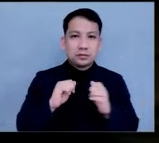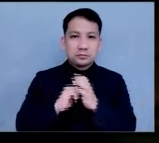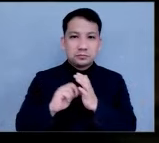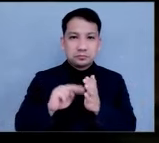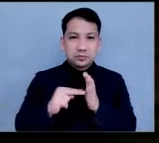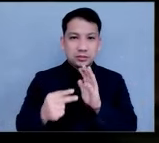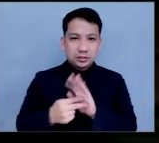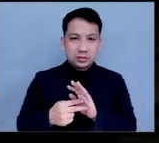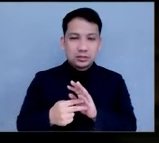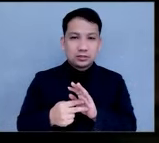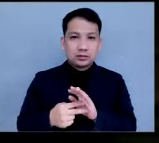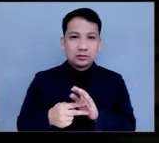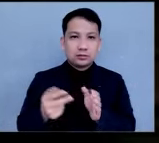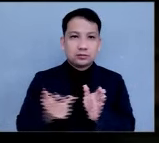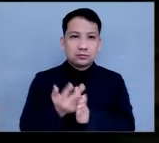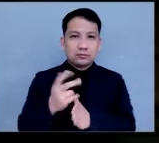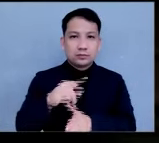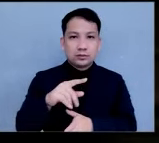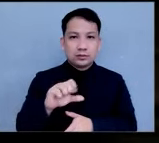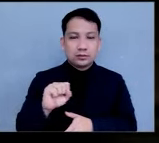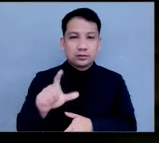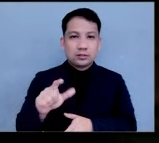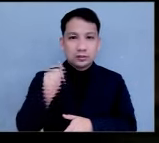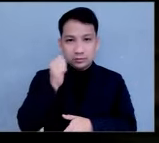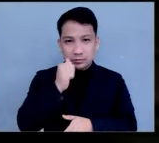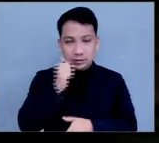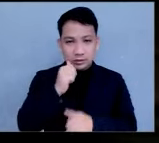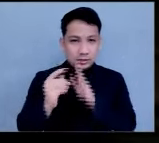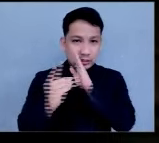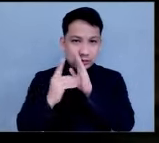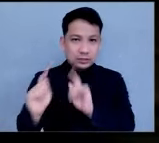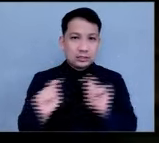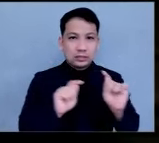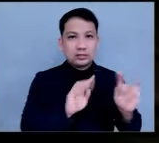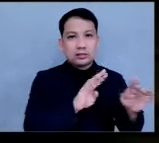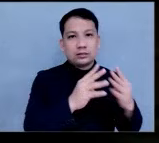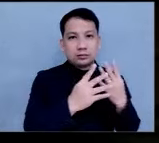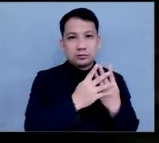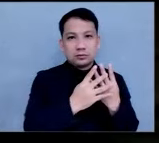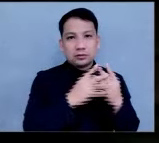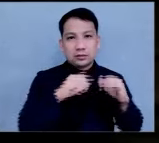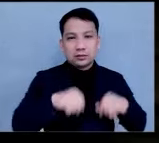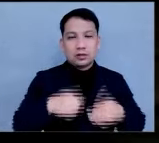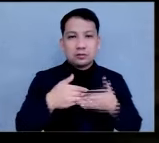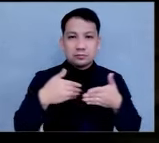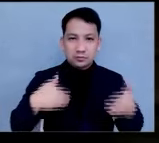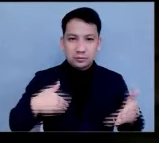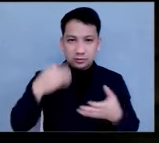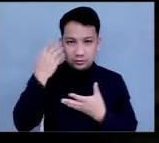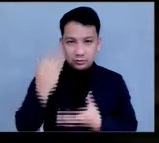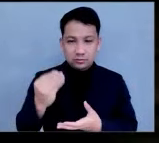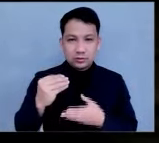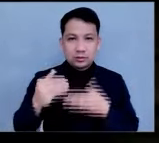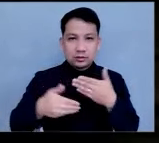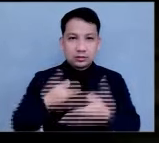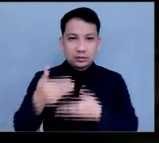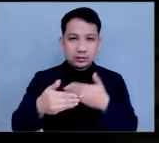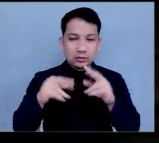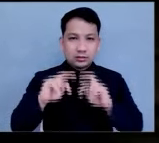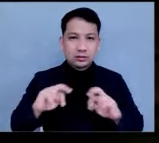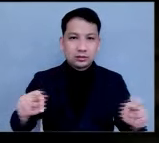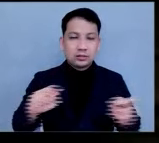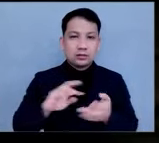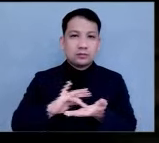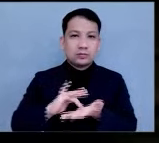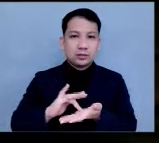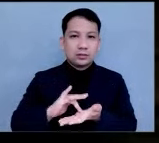yan, sa Pasig City Jail Female Dormitory na ide-detain si Guo. Pero bago yan, kailangan muna niyang sumailalim muli sa medical